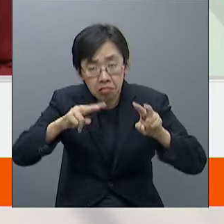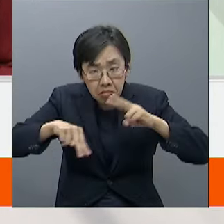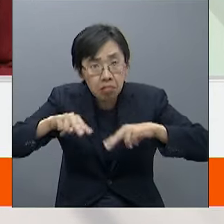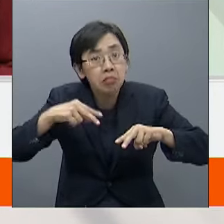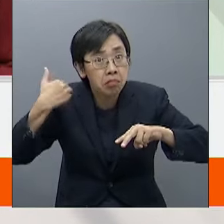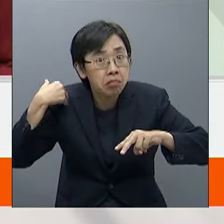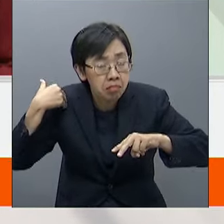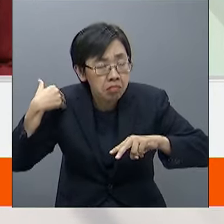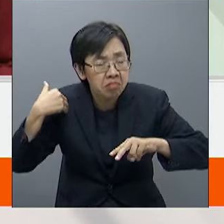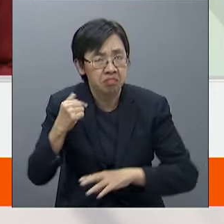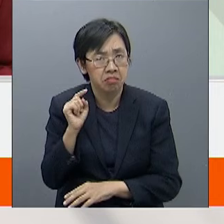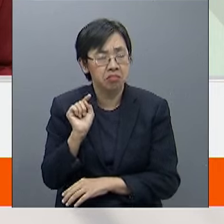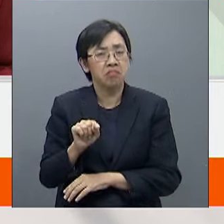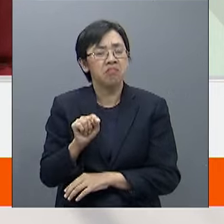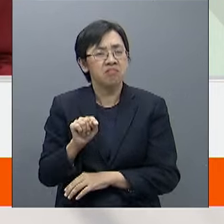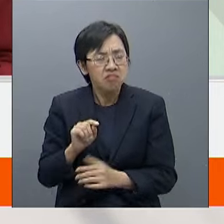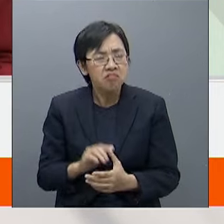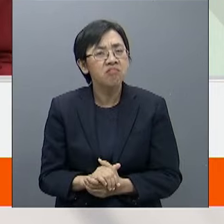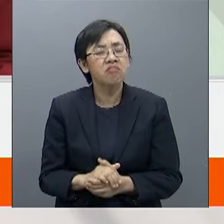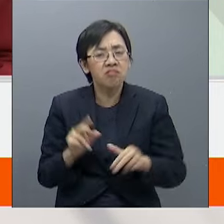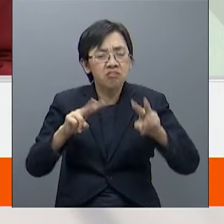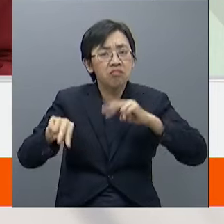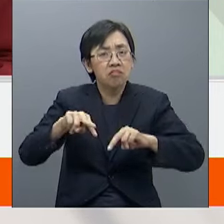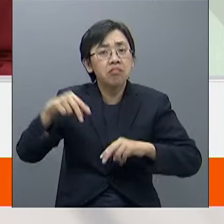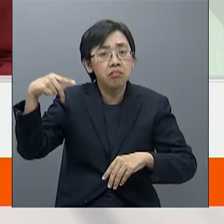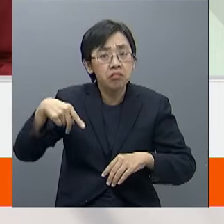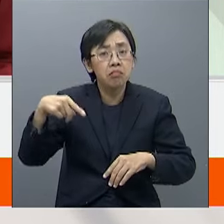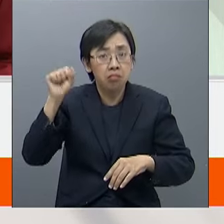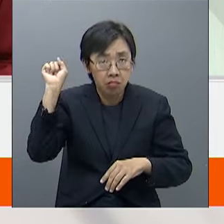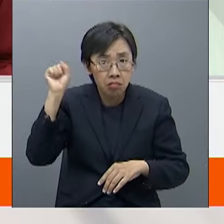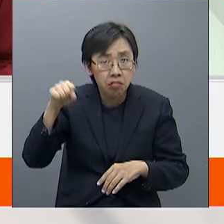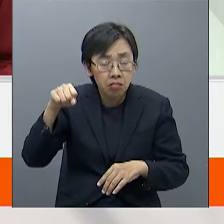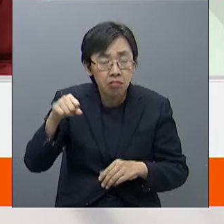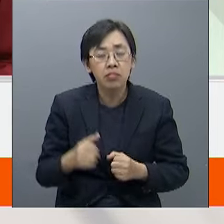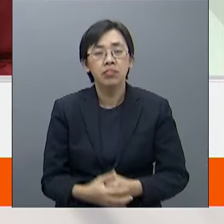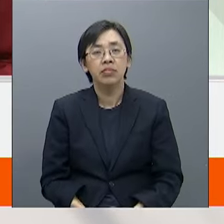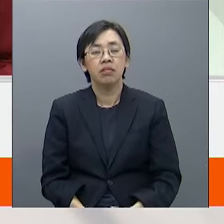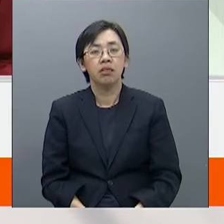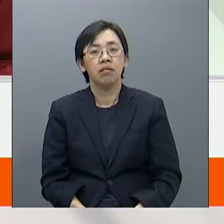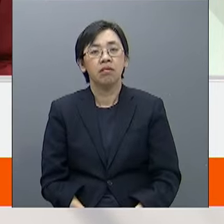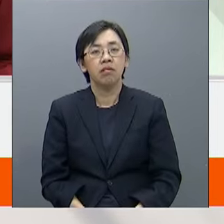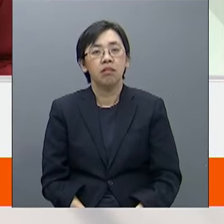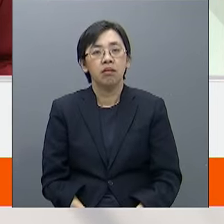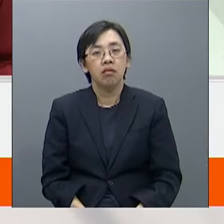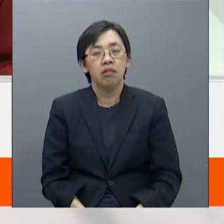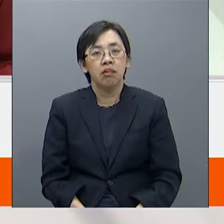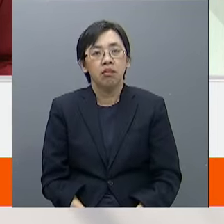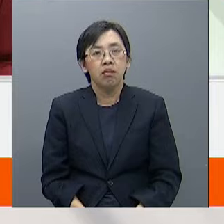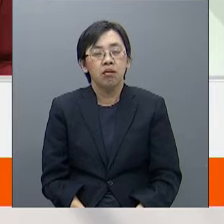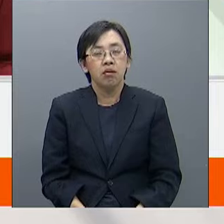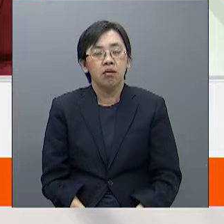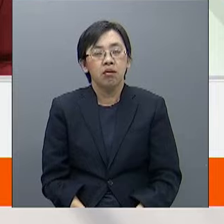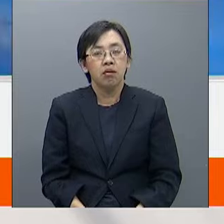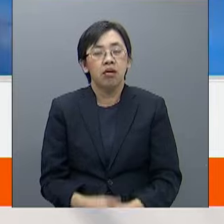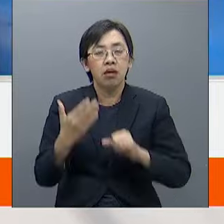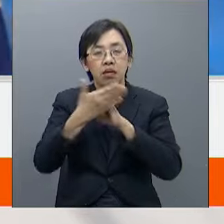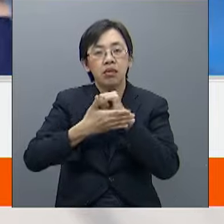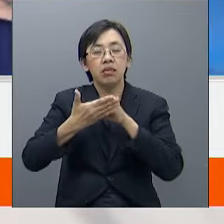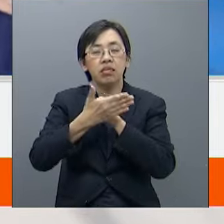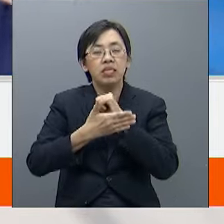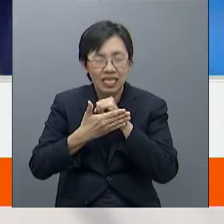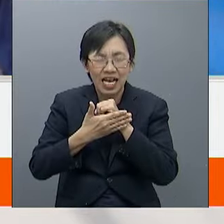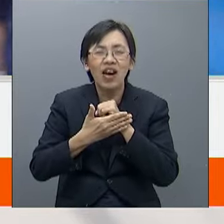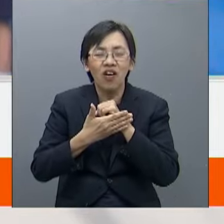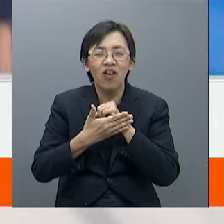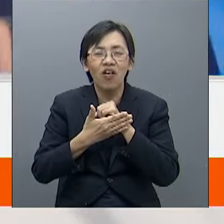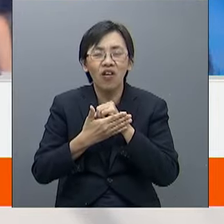งในสิ่งที่ต้องเพิ่มการดูแลเป็นพิเศษด้วยหรือไม่คะคุณหมอ หมอคิดว่าเรื่องสารเสพติดก็คงเป็นปัจจัยหนึ่ง